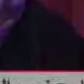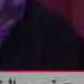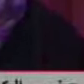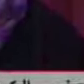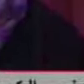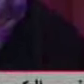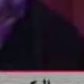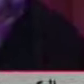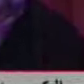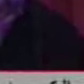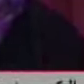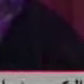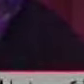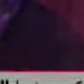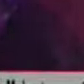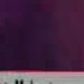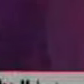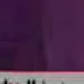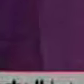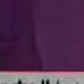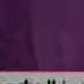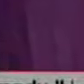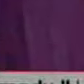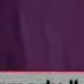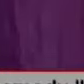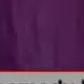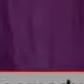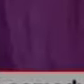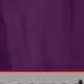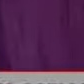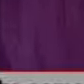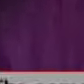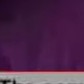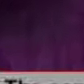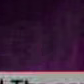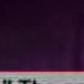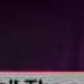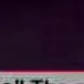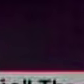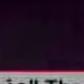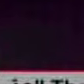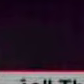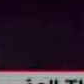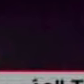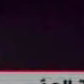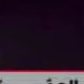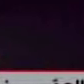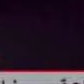Thank you.